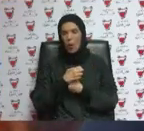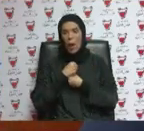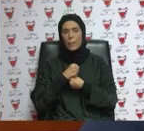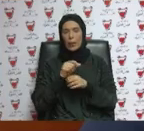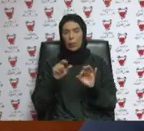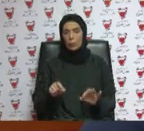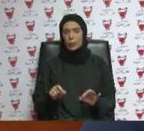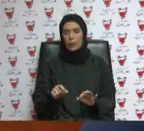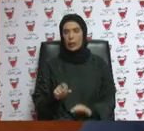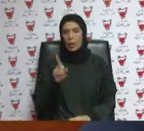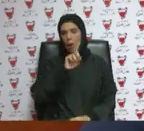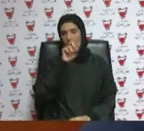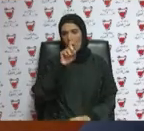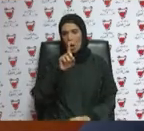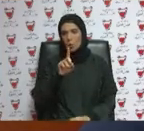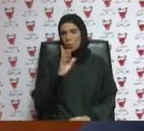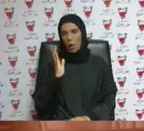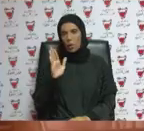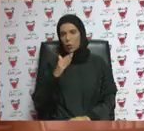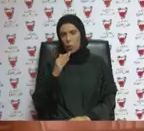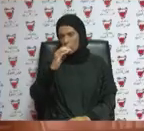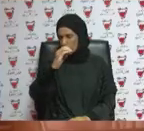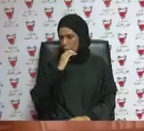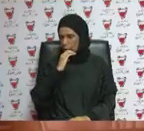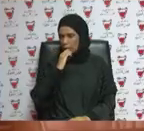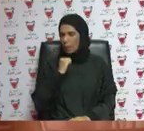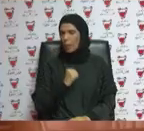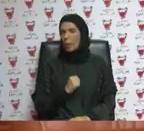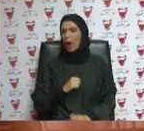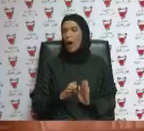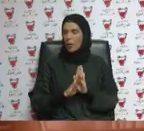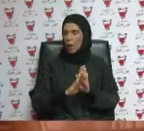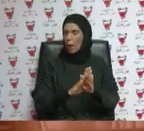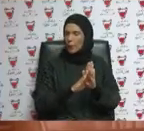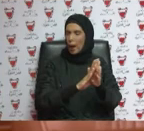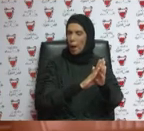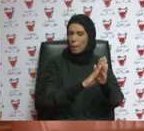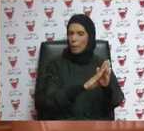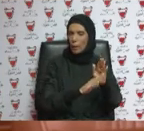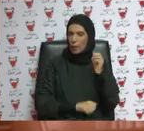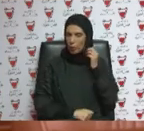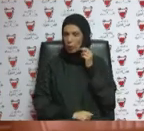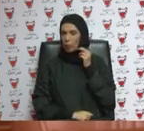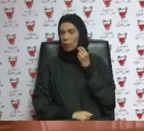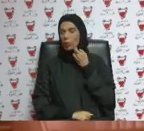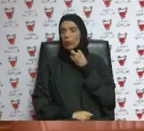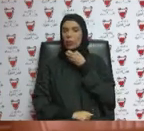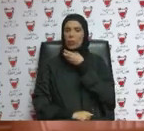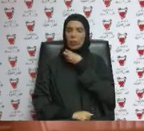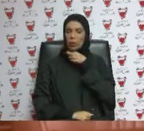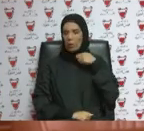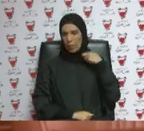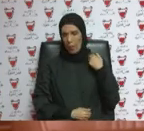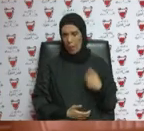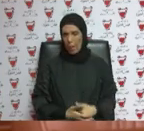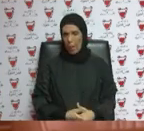وزير المالية يوضح لنا كيف ستقوم الحكومة بدعم هذه الفئة، وأعتقد أنها فئة عريضة وكبيرة تكلم عنها